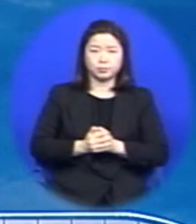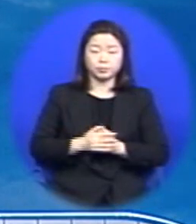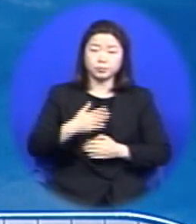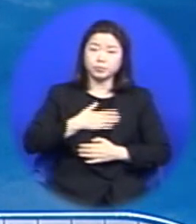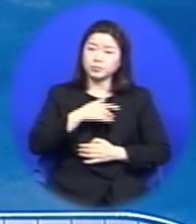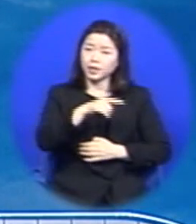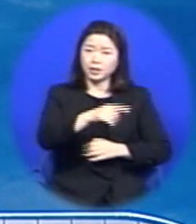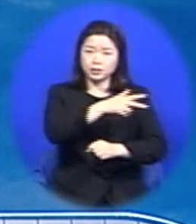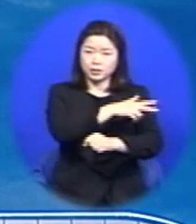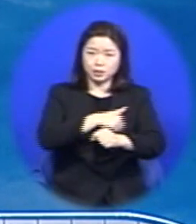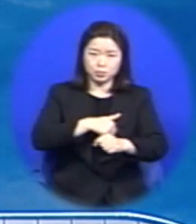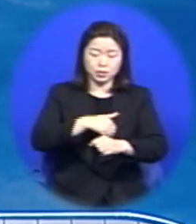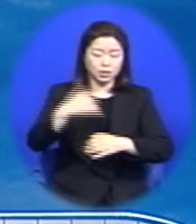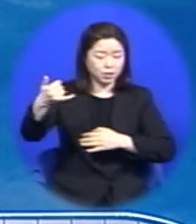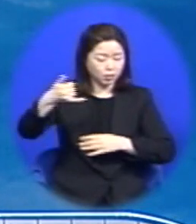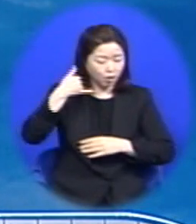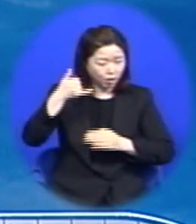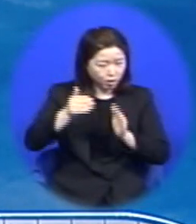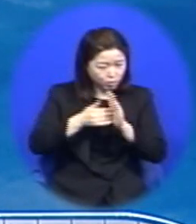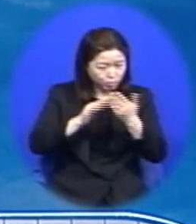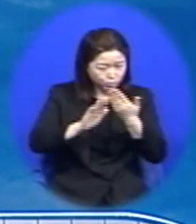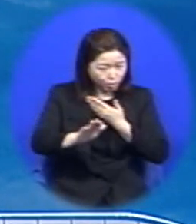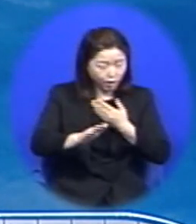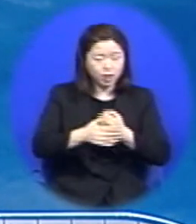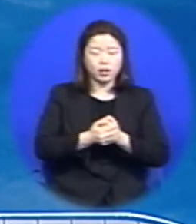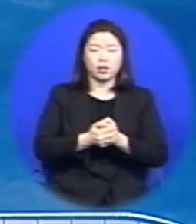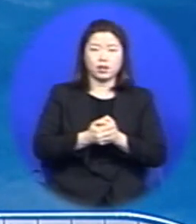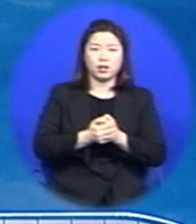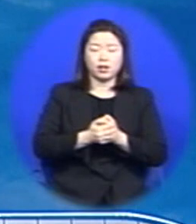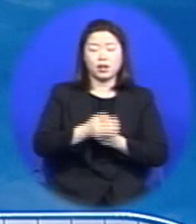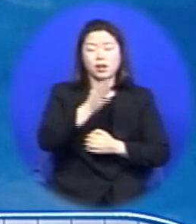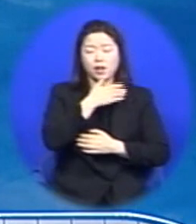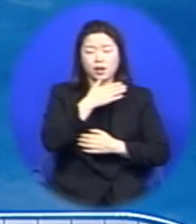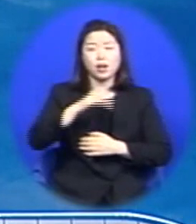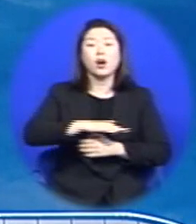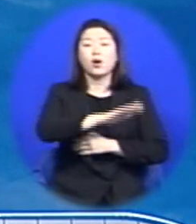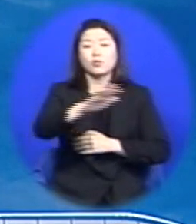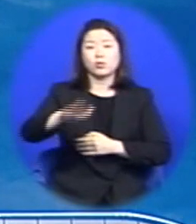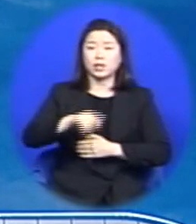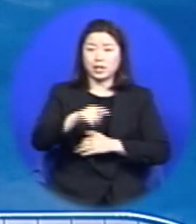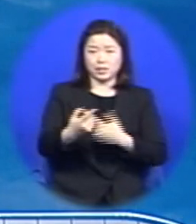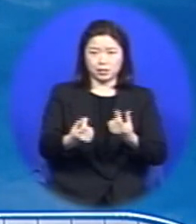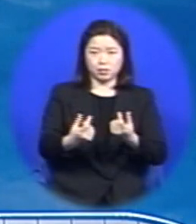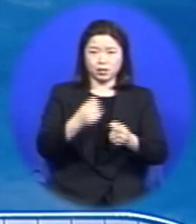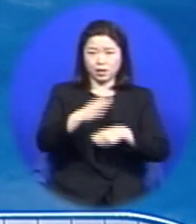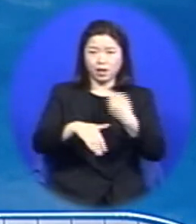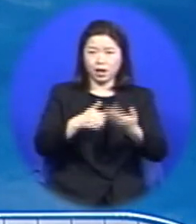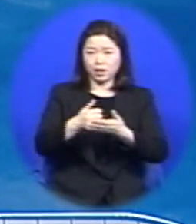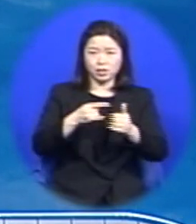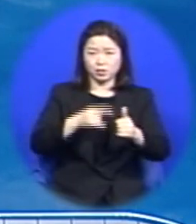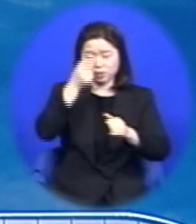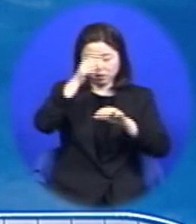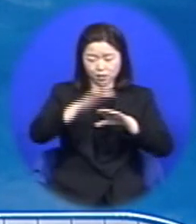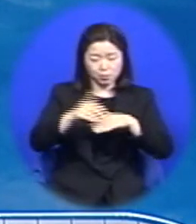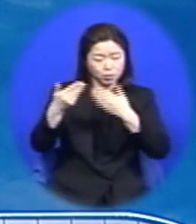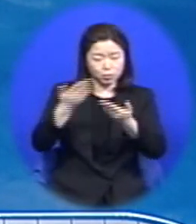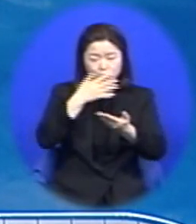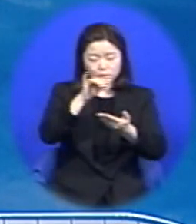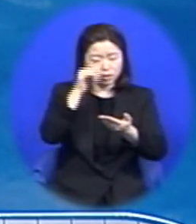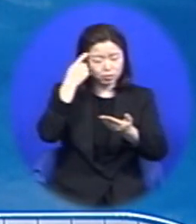제가 그 집사님의 전화를 받고 아, 우리가 이렇게 하나님께 예배 드릴 수도 있겠구나 하는 생각을